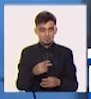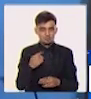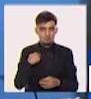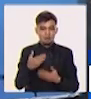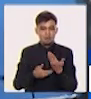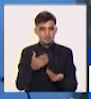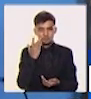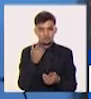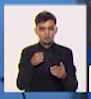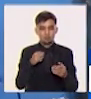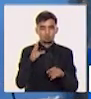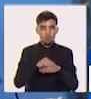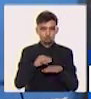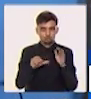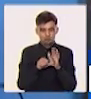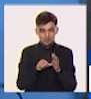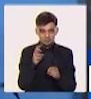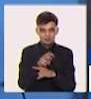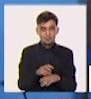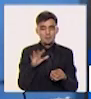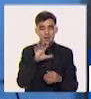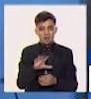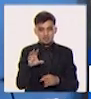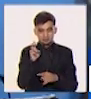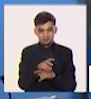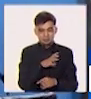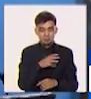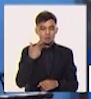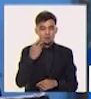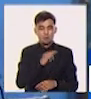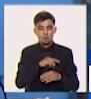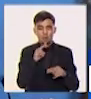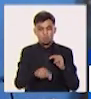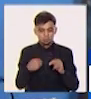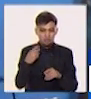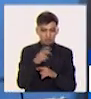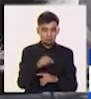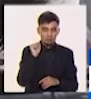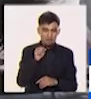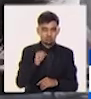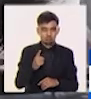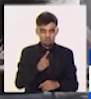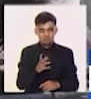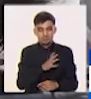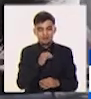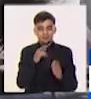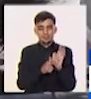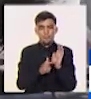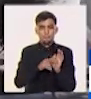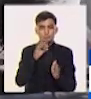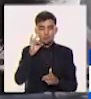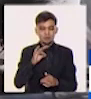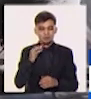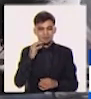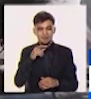аңдық. Кешкі 6-тан кейін де келемін, 5-тен кейін де келемін, жұмыстан келген уақытта халықты күтеміз. Қаланың 70% жылумен